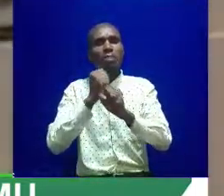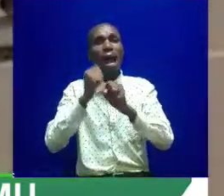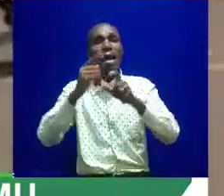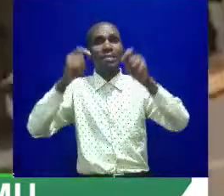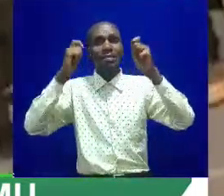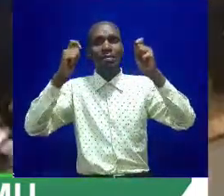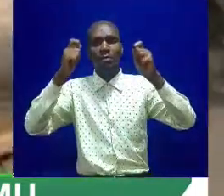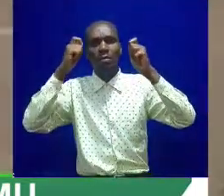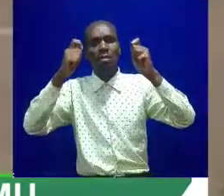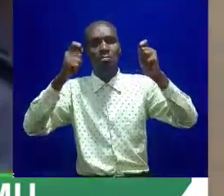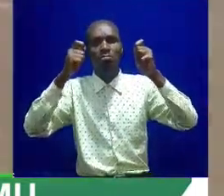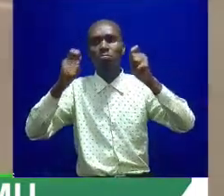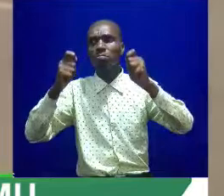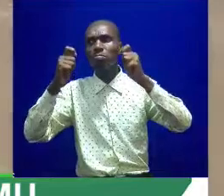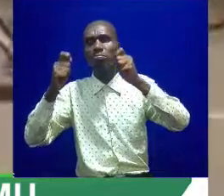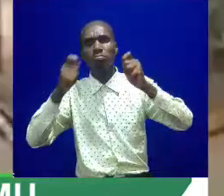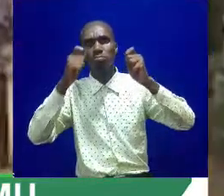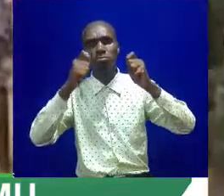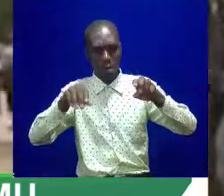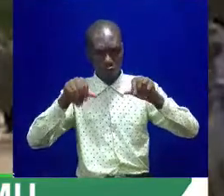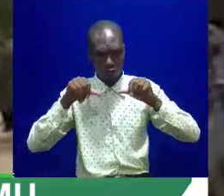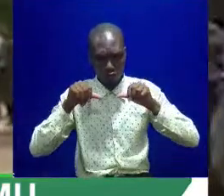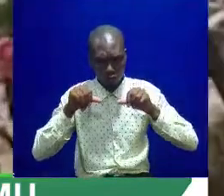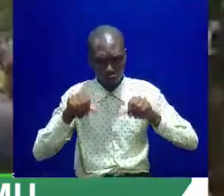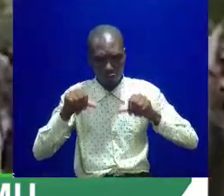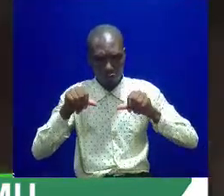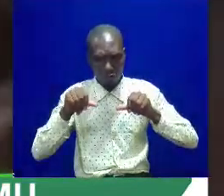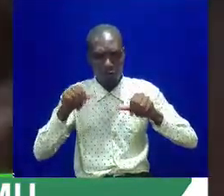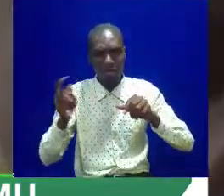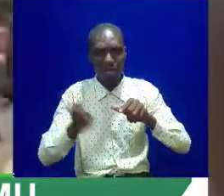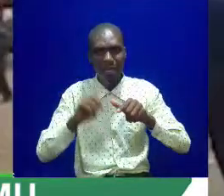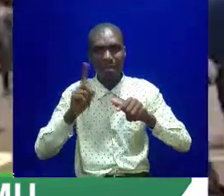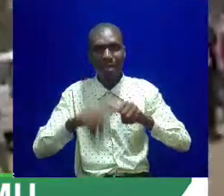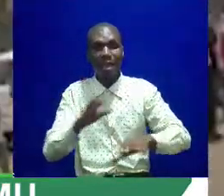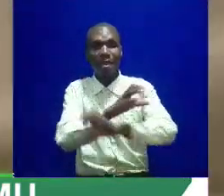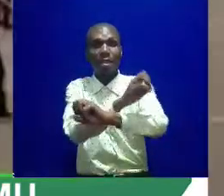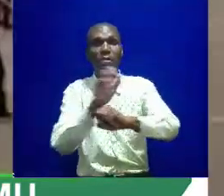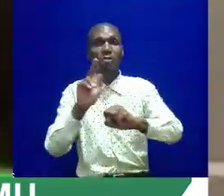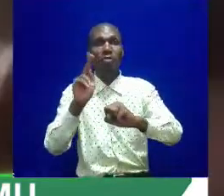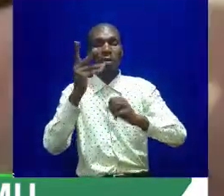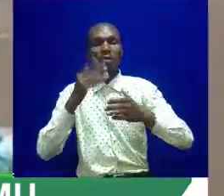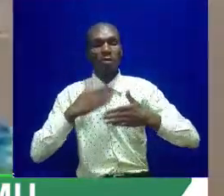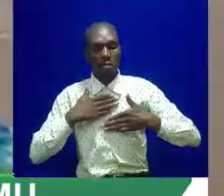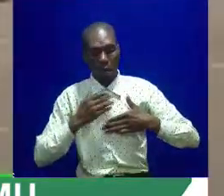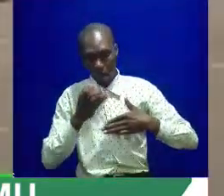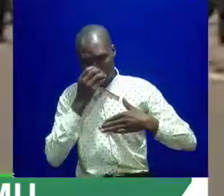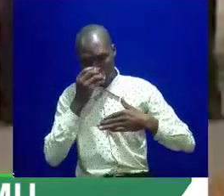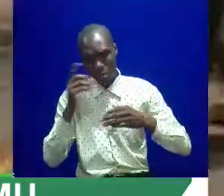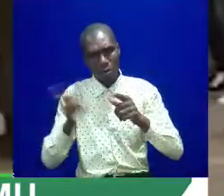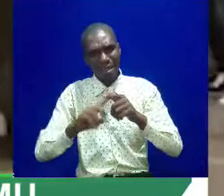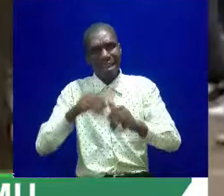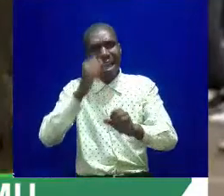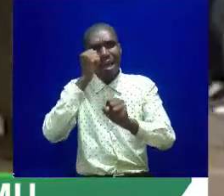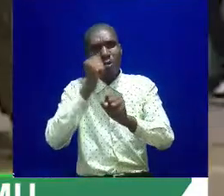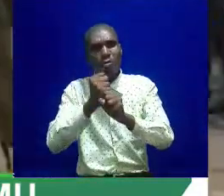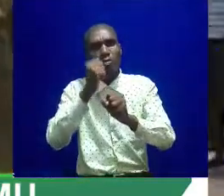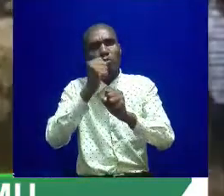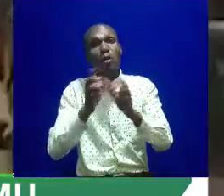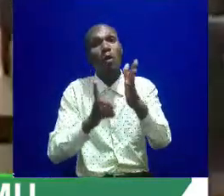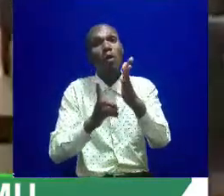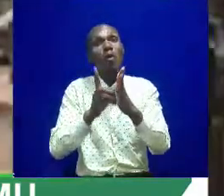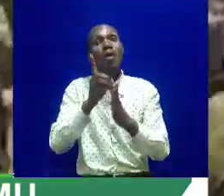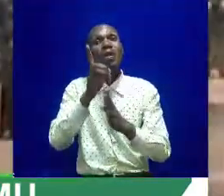uko no tana nigo bawo chekogendra kurobekana weka umurai wense Dr. William Samuel Ruto beire ka gwikiraniria aba 90